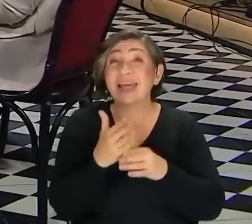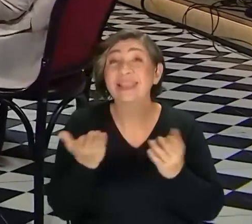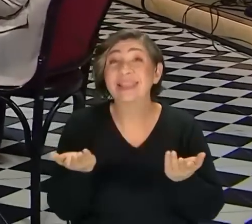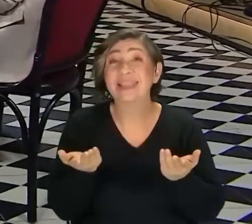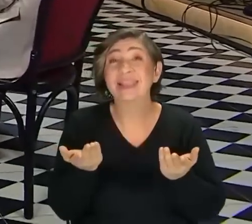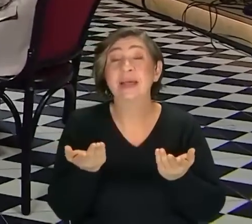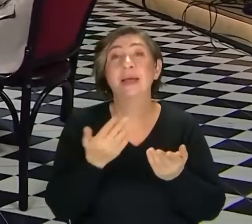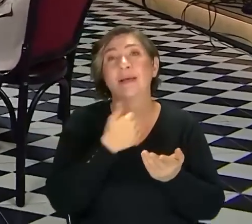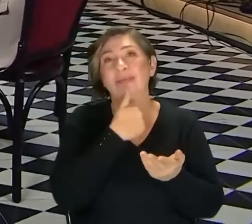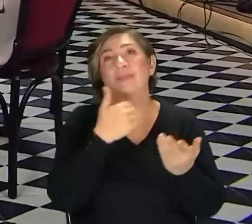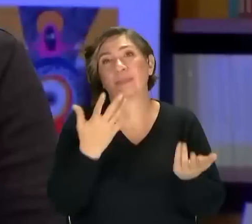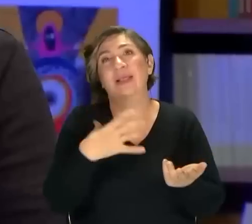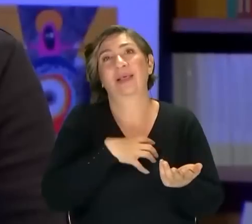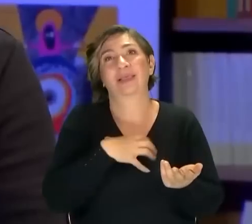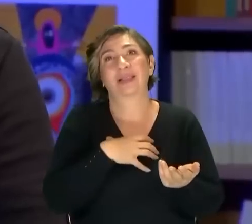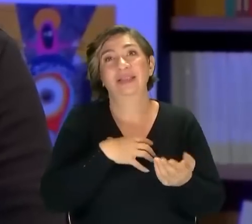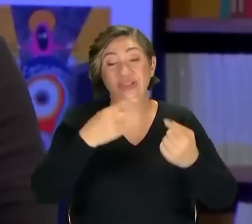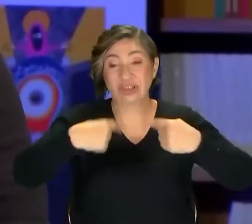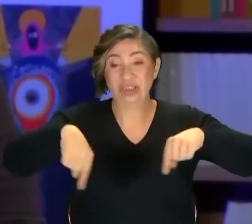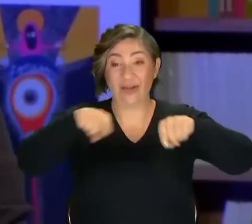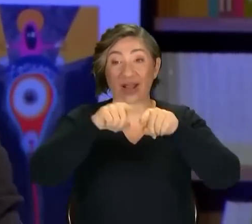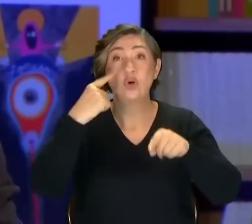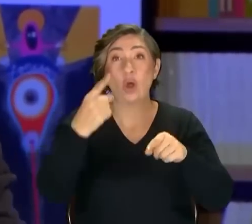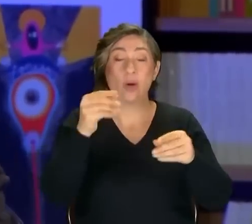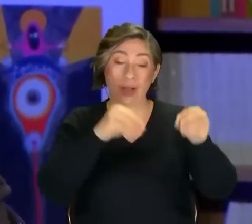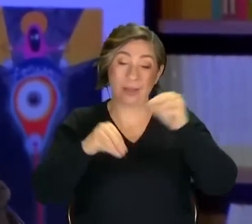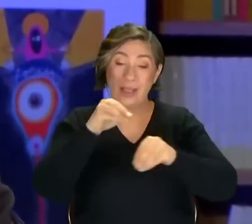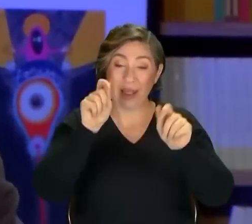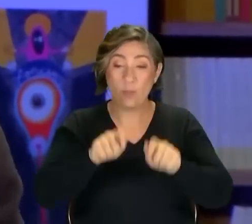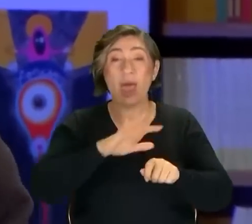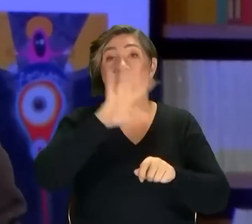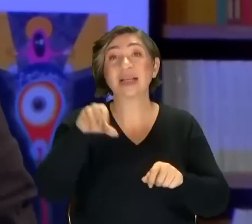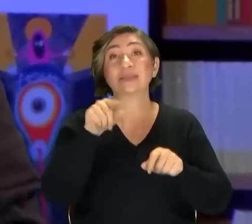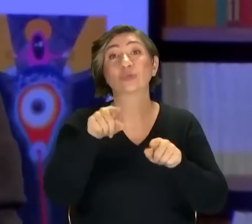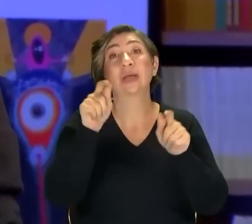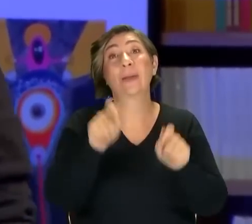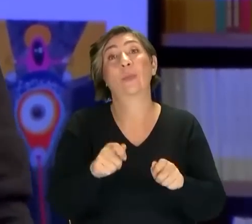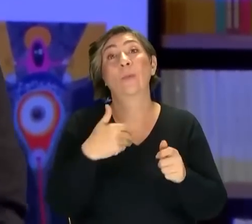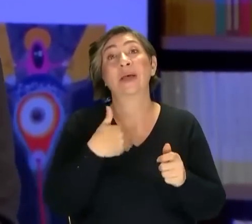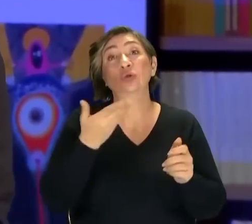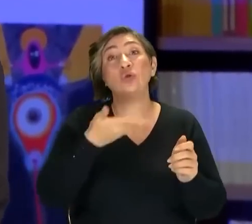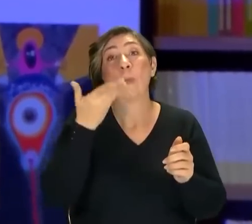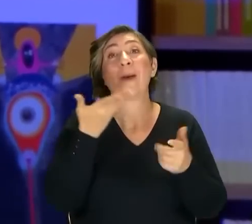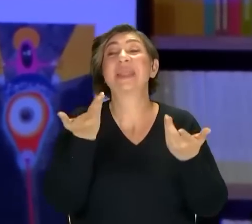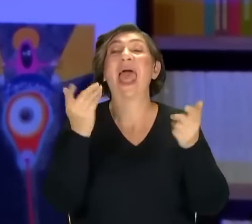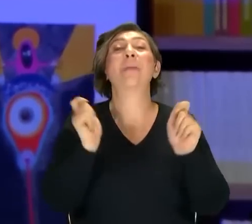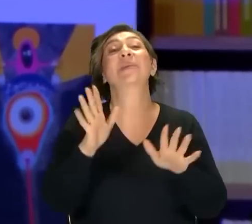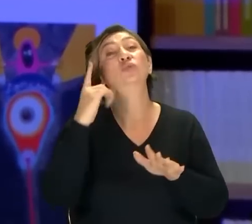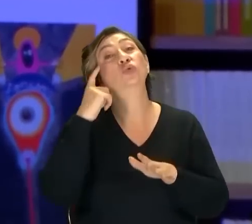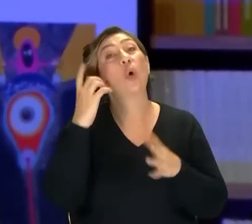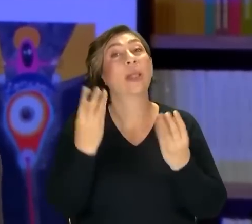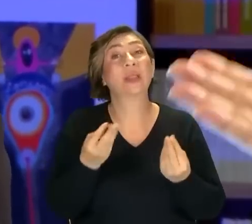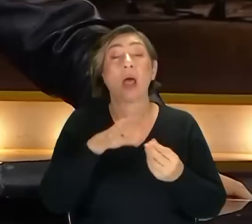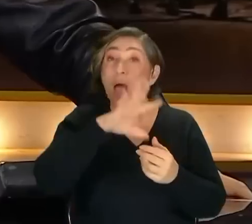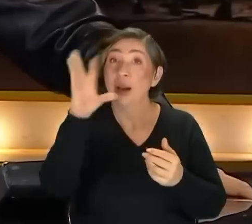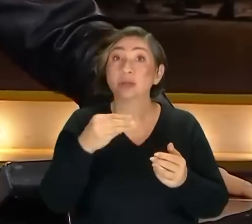Ama yani şimdi adam tabii kendini çevreye göre donattığı için demek ki herkes her şeyde bunu yapıyor. Ben çorbamda niye yapmayayım mantığıyla hareket etmiş olabilir.